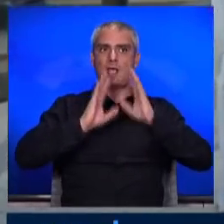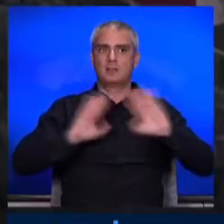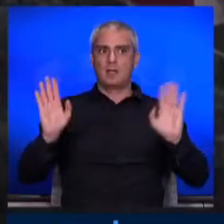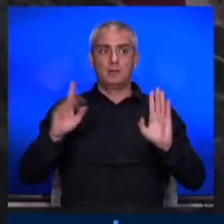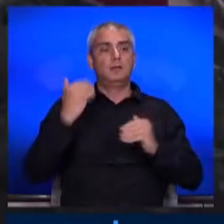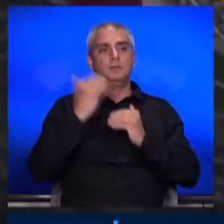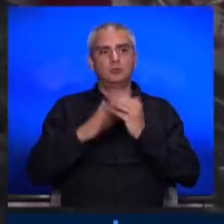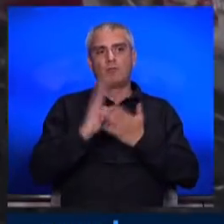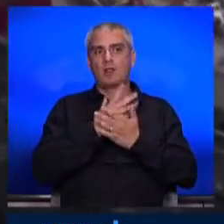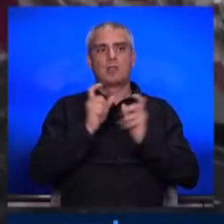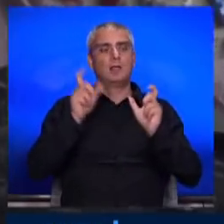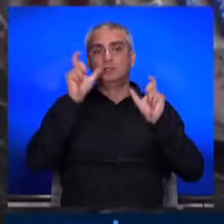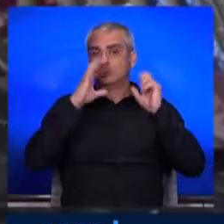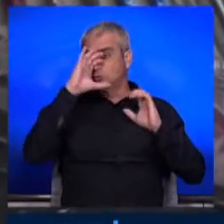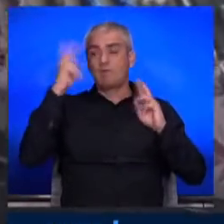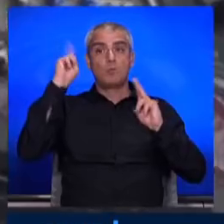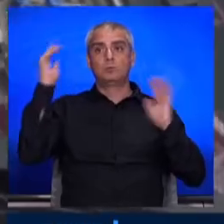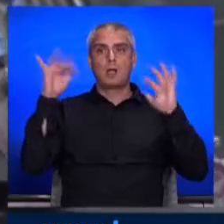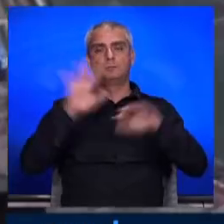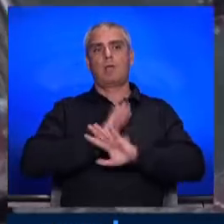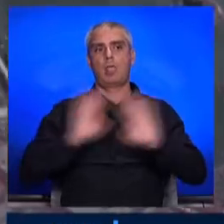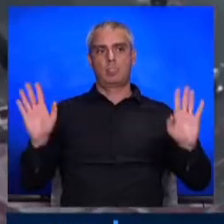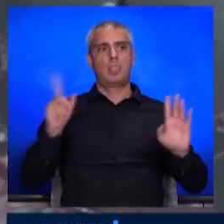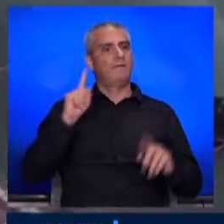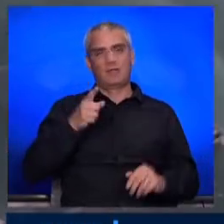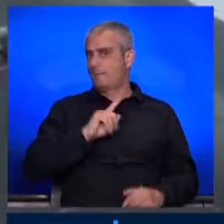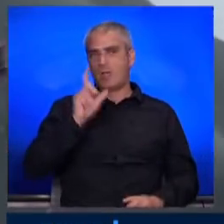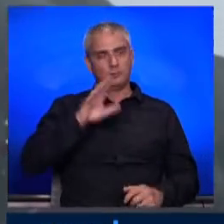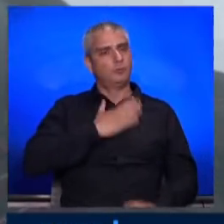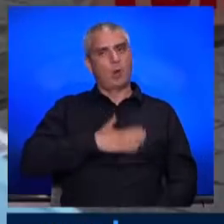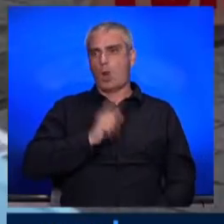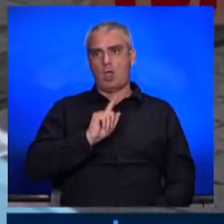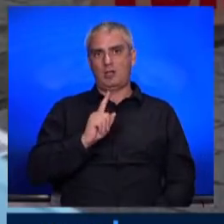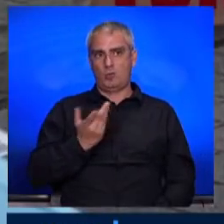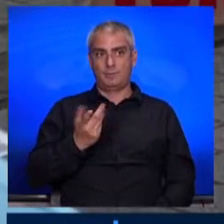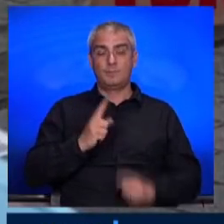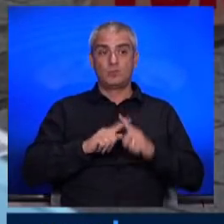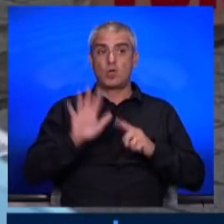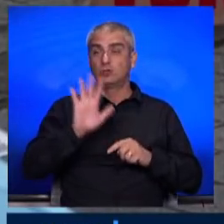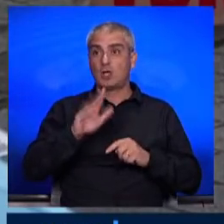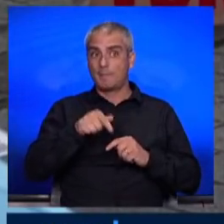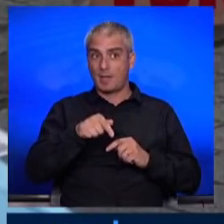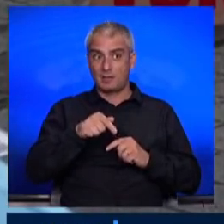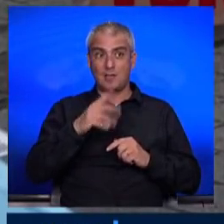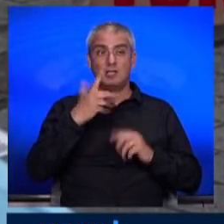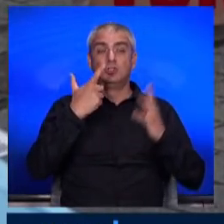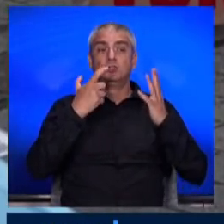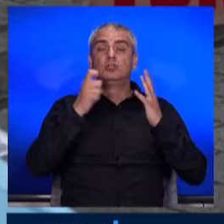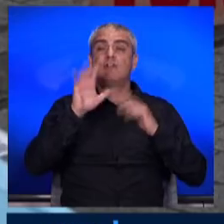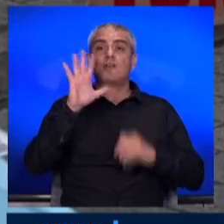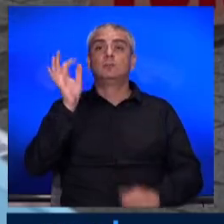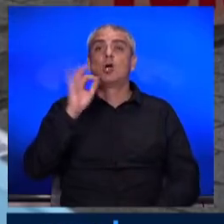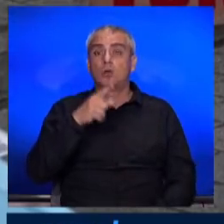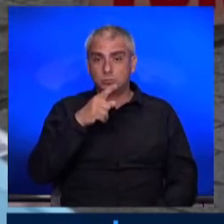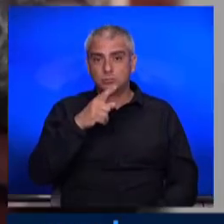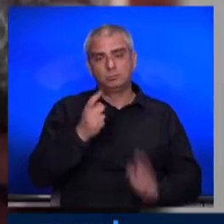לבסוף הוחלט לאסור הגעת צופים מחוץ לארץ, אבל גם זה לא הרגיע את התושבים. בחודש מאי האחרון, לא פחות מ-75%